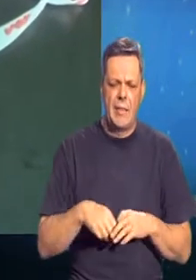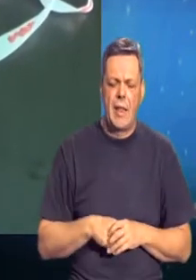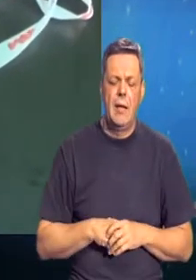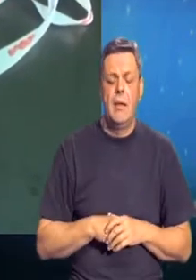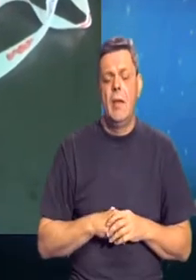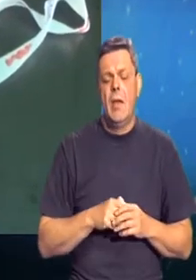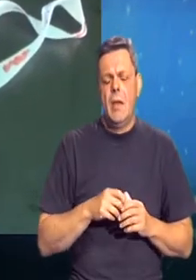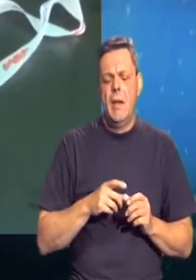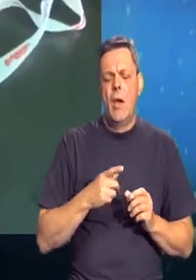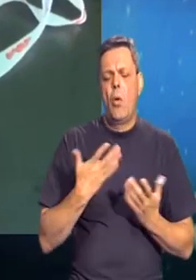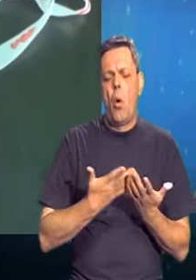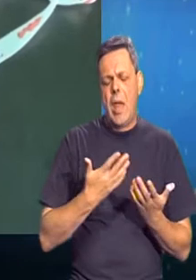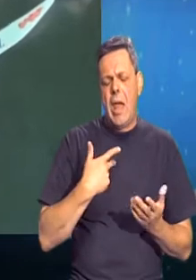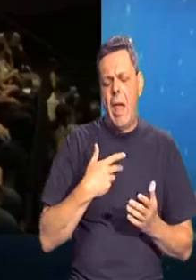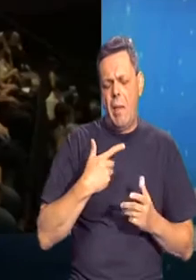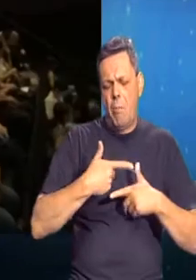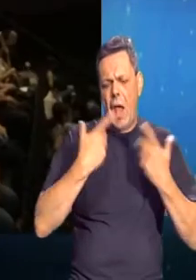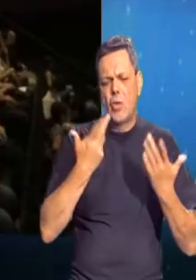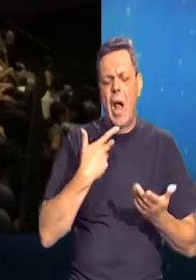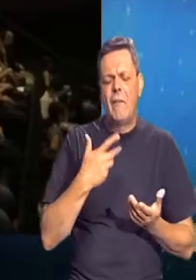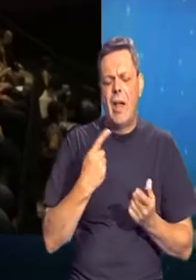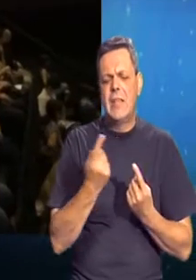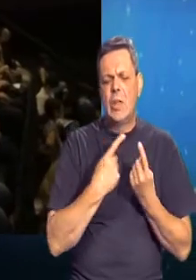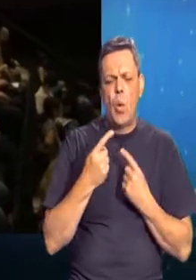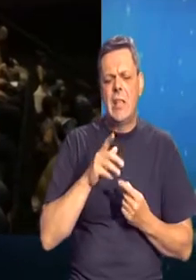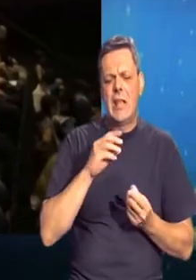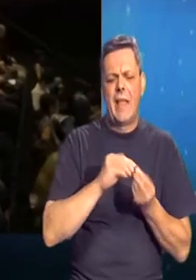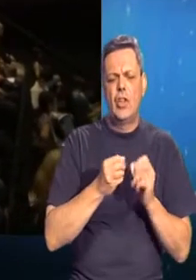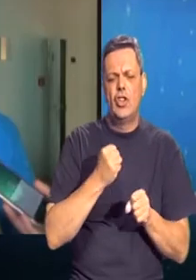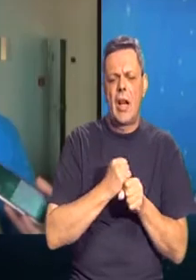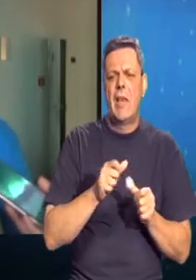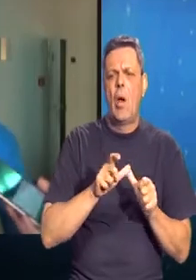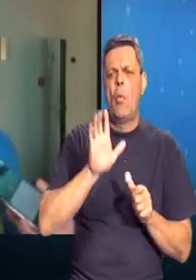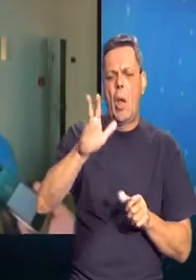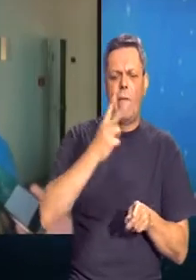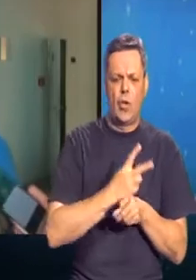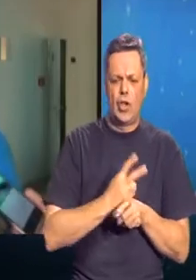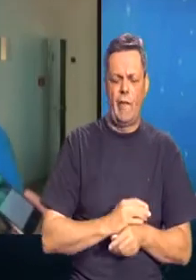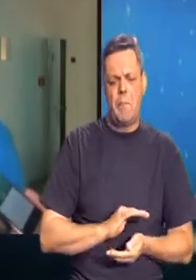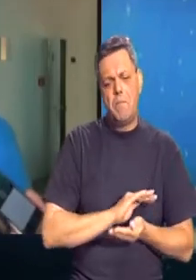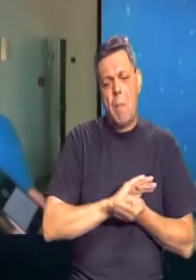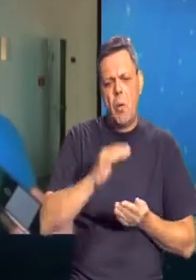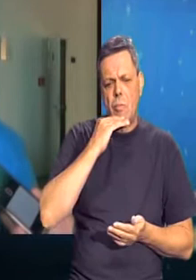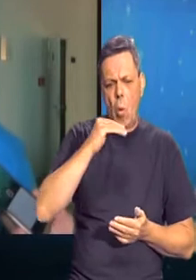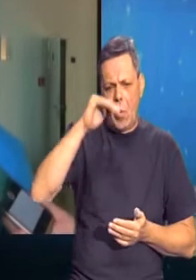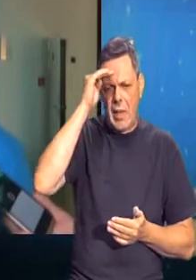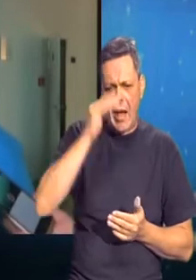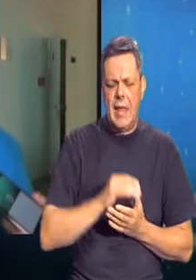Salvador, koji nam je pojasnio kakva je situacija sa tržištem rada u njegovoj zemlji. Situation in Italy